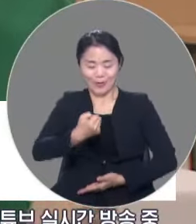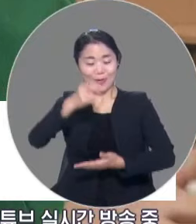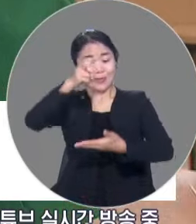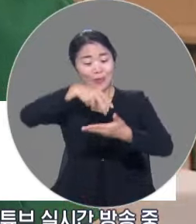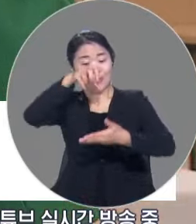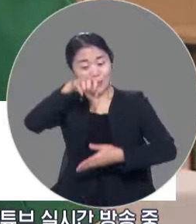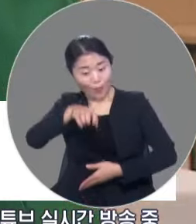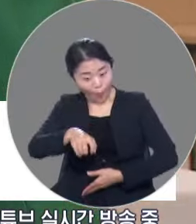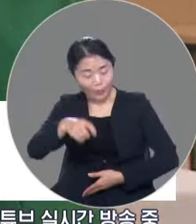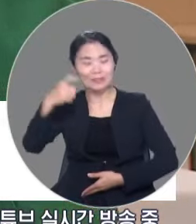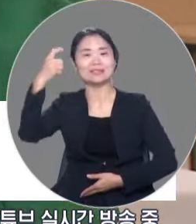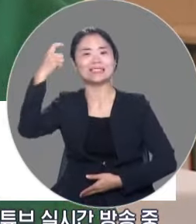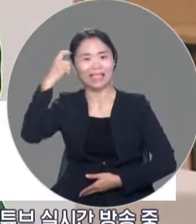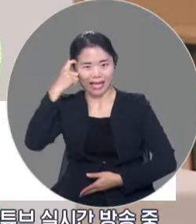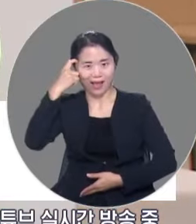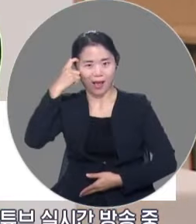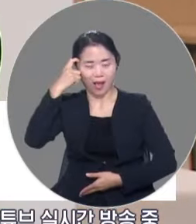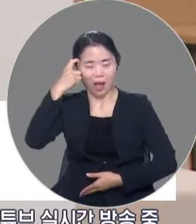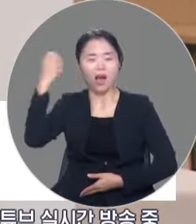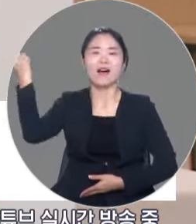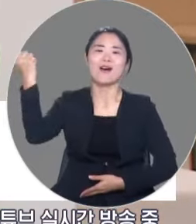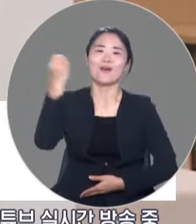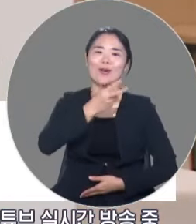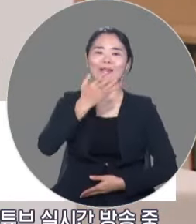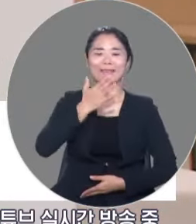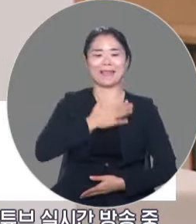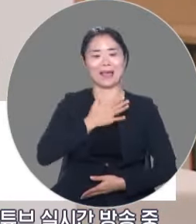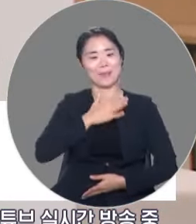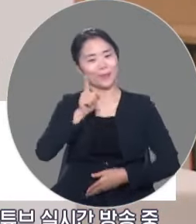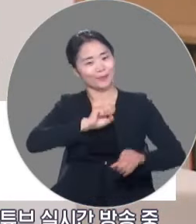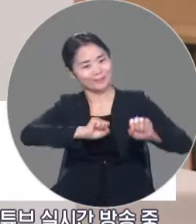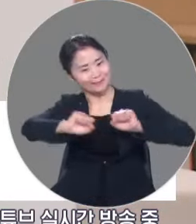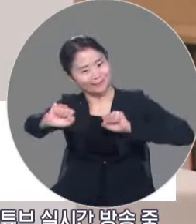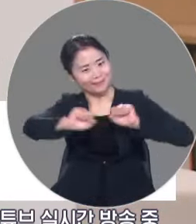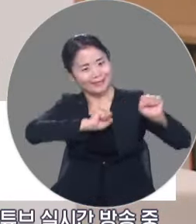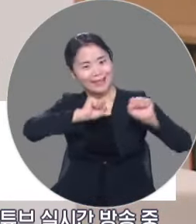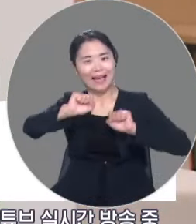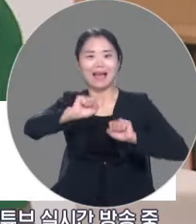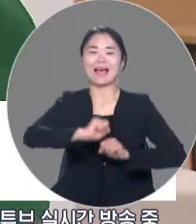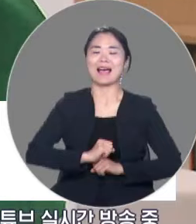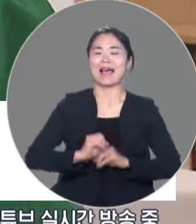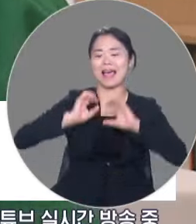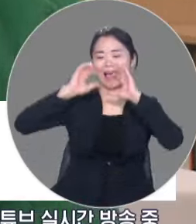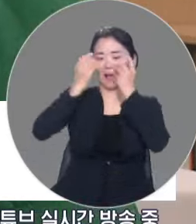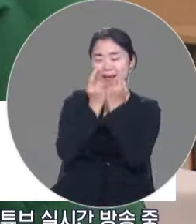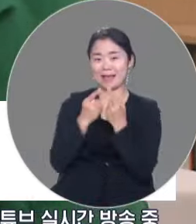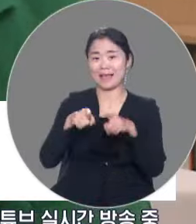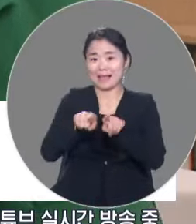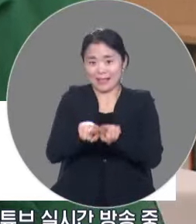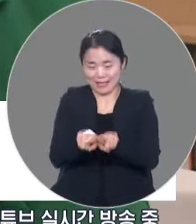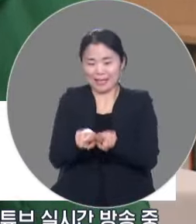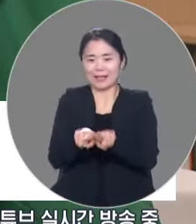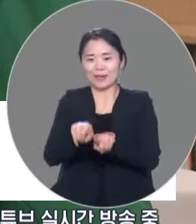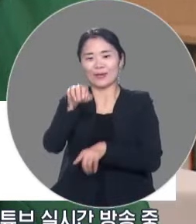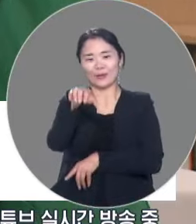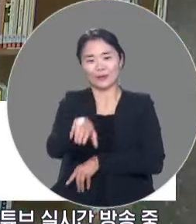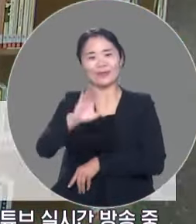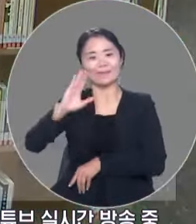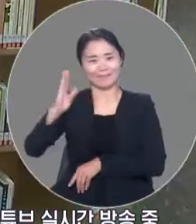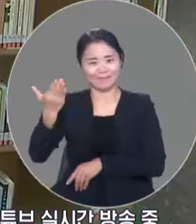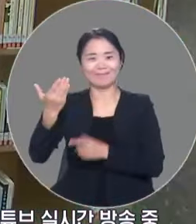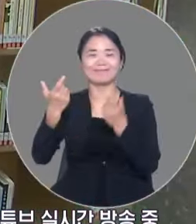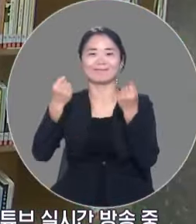하는 공간이라고 생각을 했는데 내가 무엇을 해야 될지 계획을 세워서 아이들과 함께 할 수 있는 공간이 되지